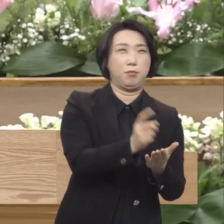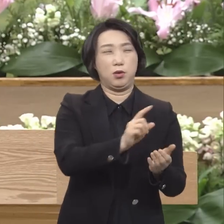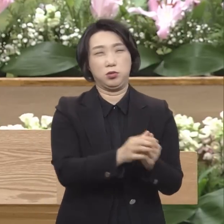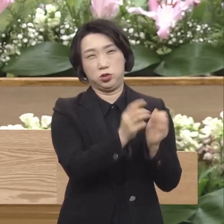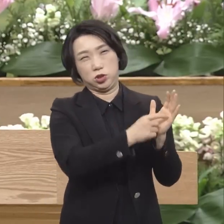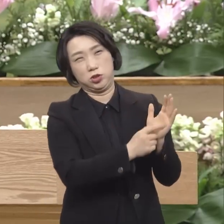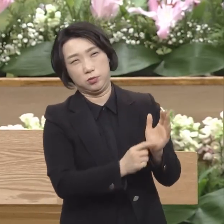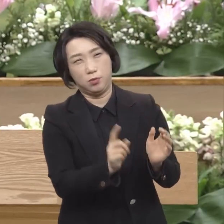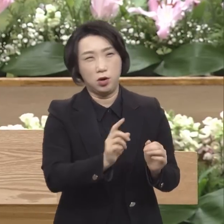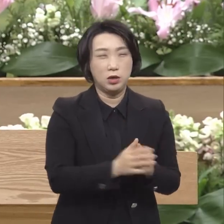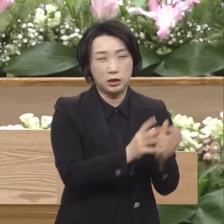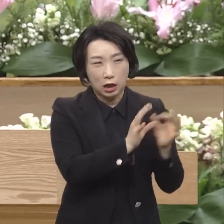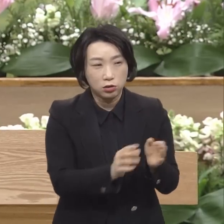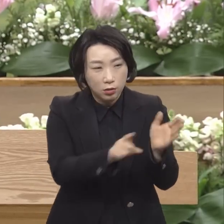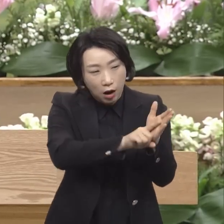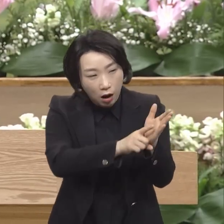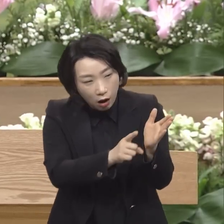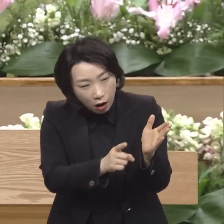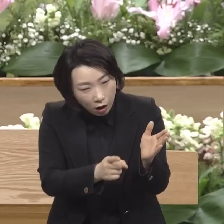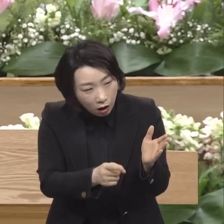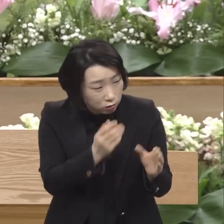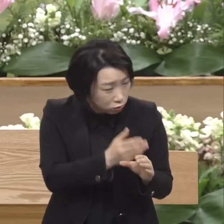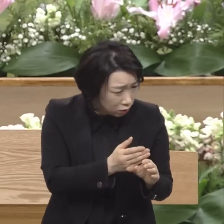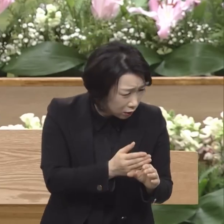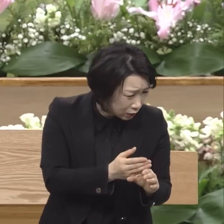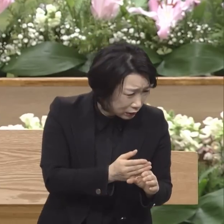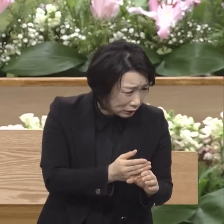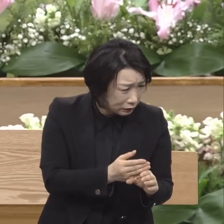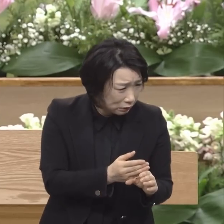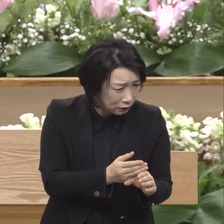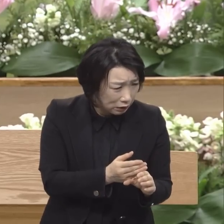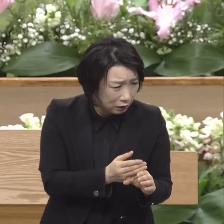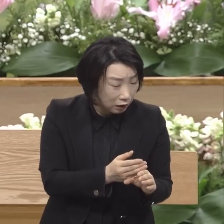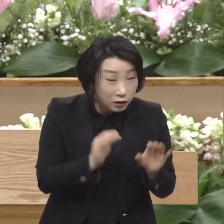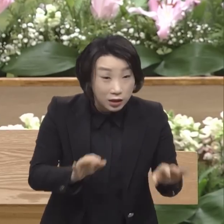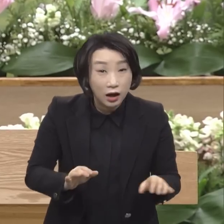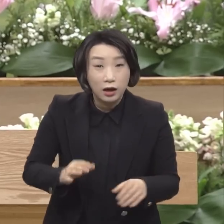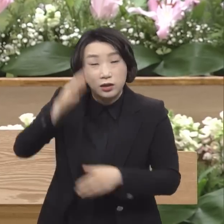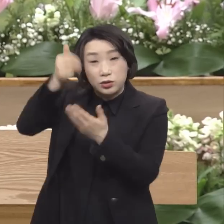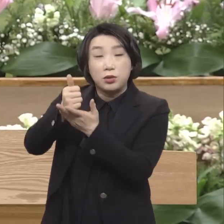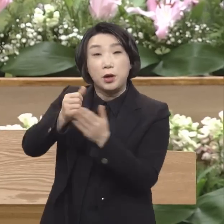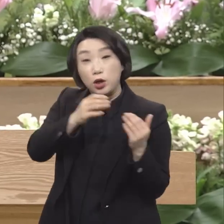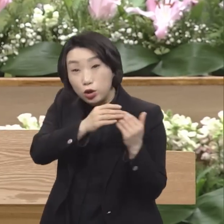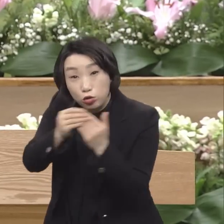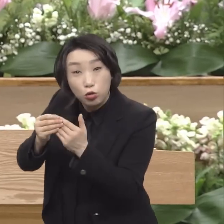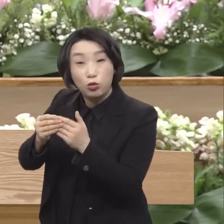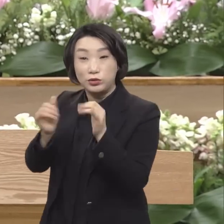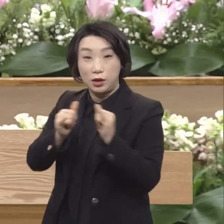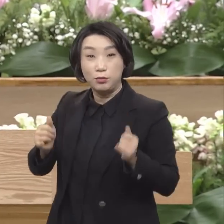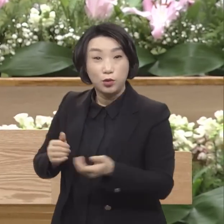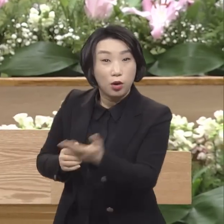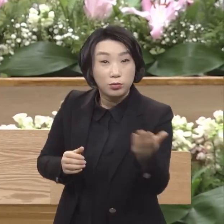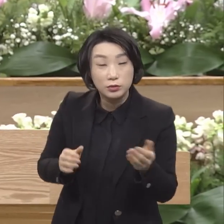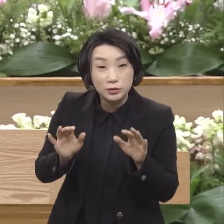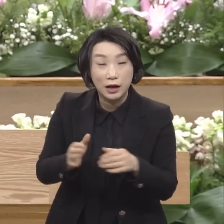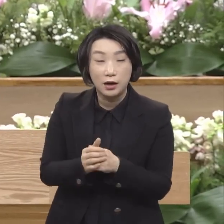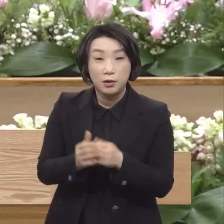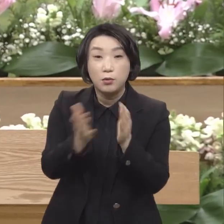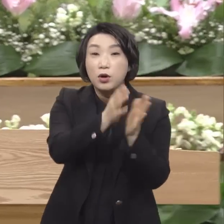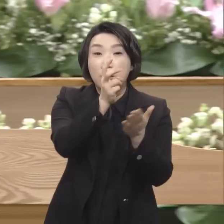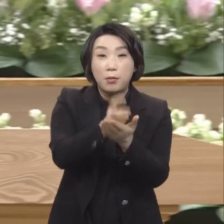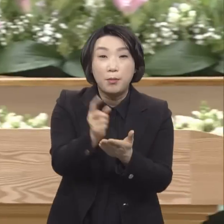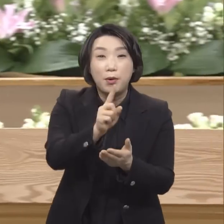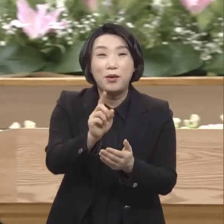그리고 자꾸 믿음에서 떠나려고 합니다. 자, 성령으로 인도와 받는 사람은, 자,